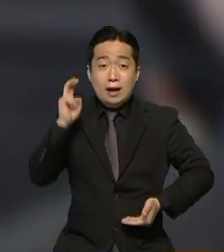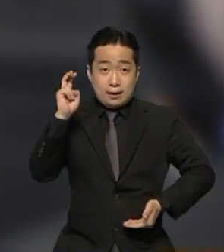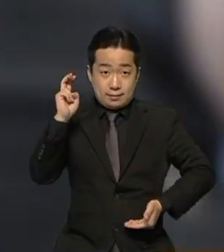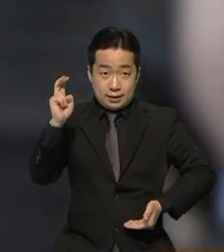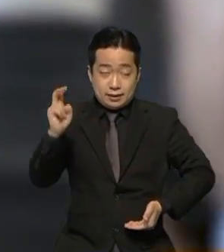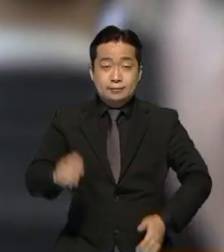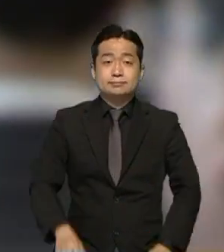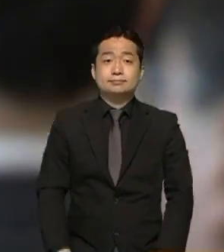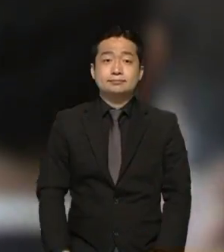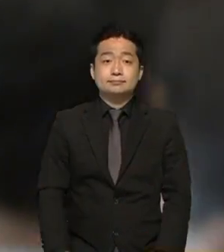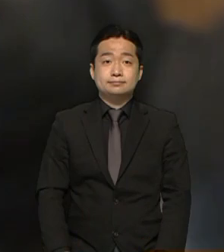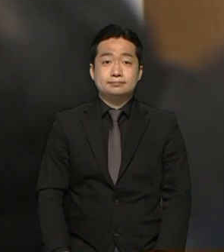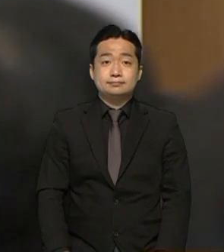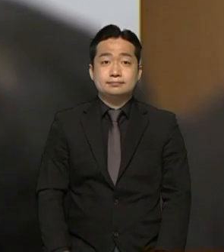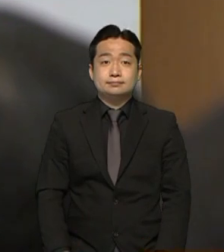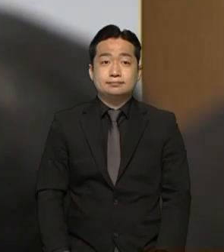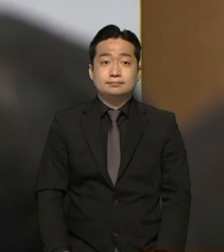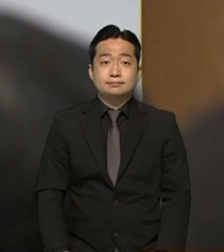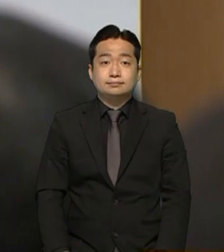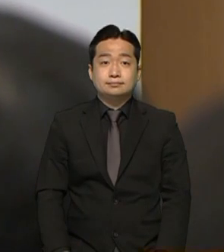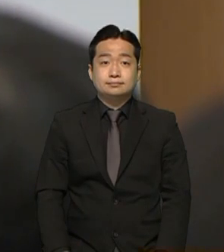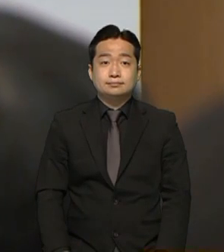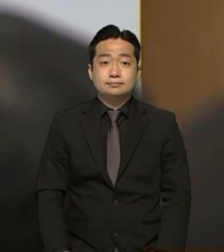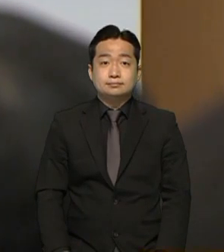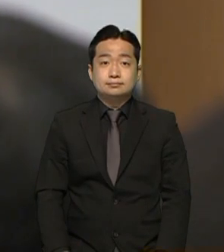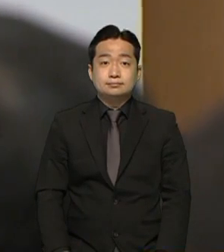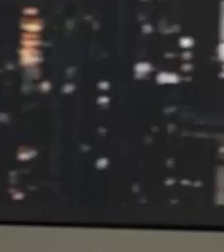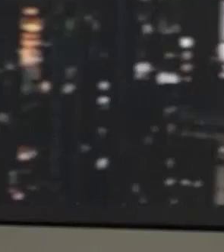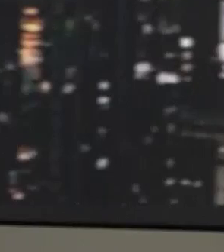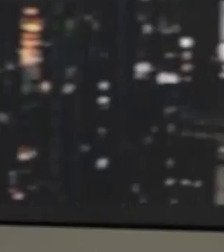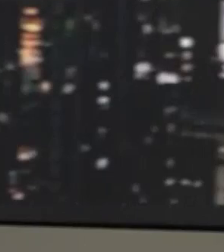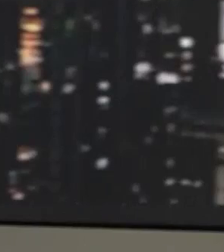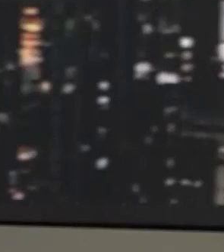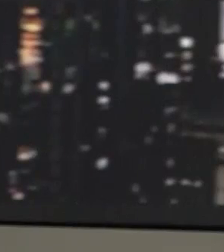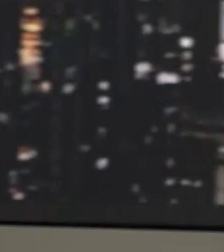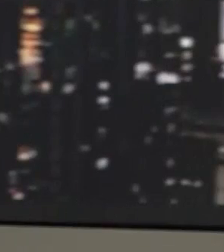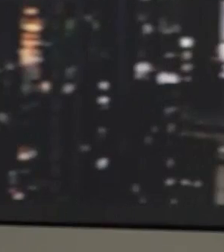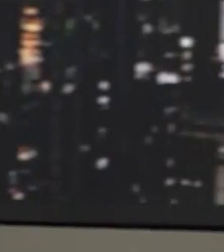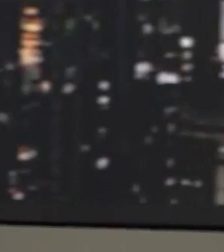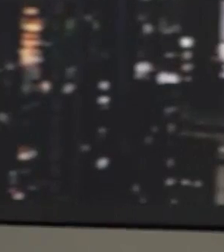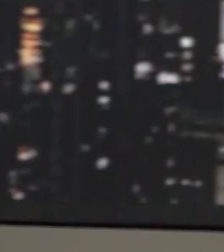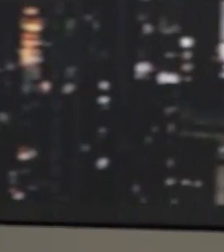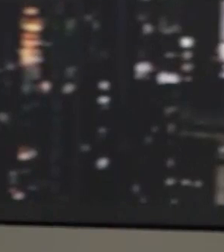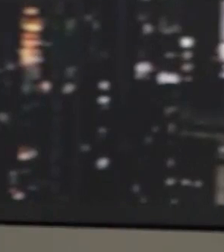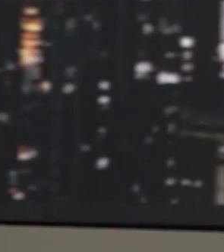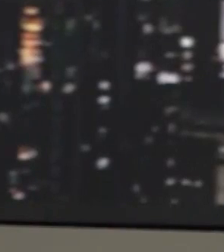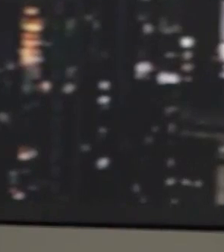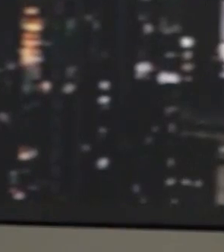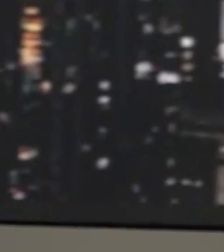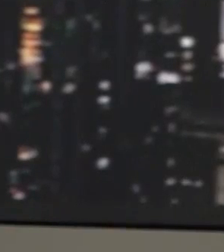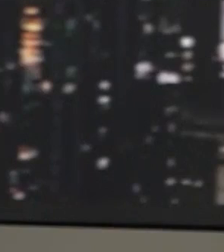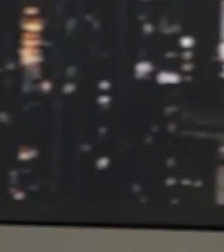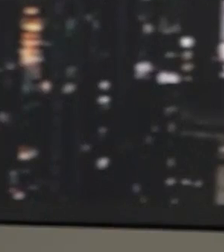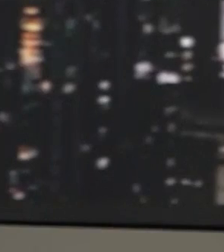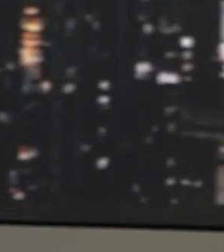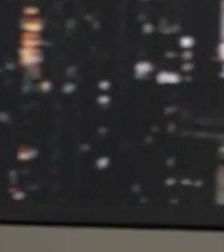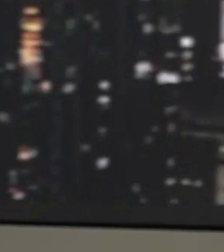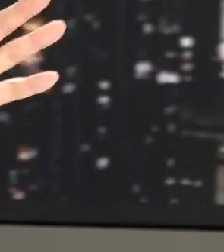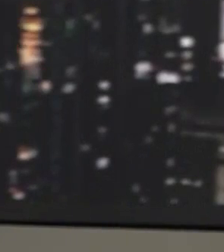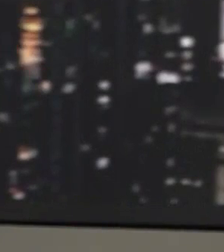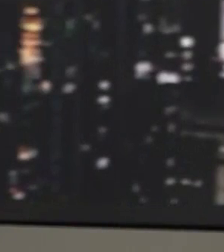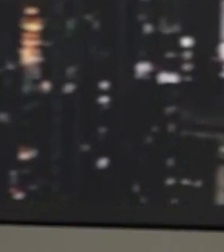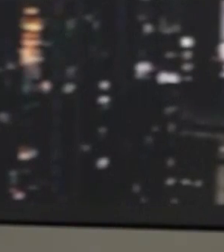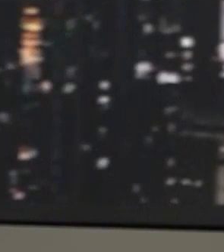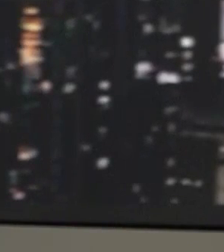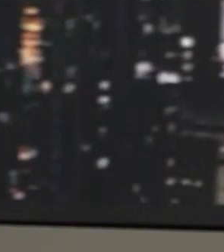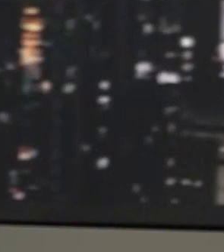전망입니다. SBS 홍영재입니다. 네, 안녕하십니까. 김현우입니다. 더 많은 뉴스와 라이브 이벤트를 보고 싶으시면